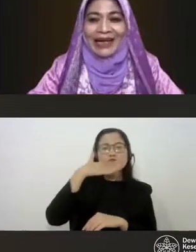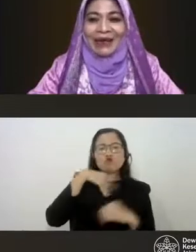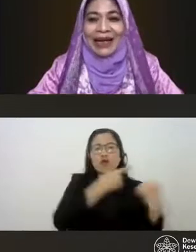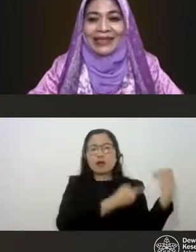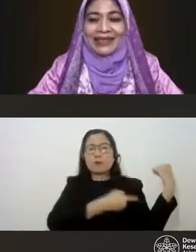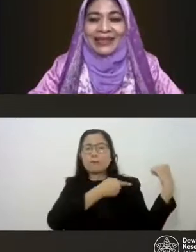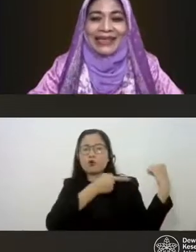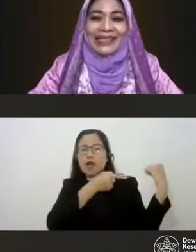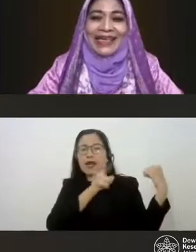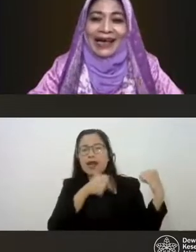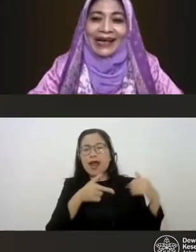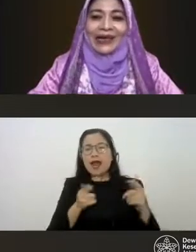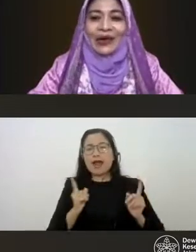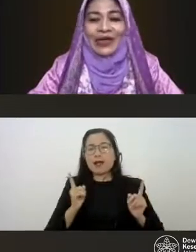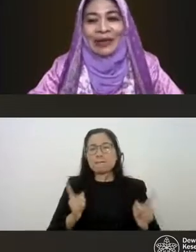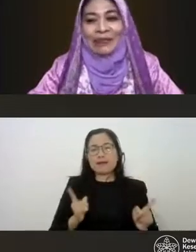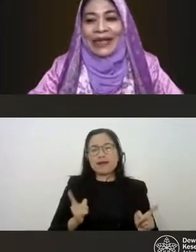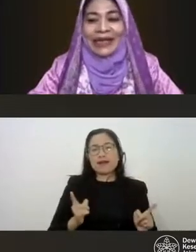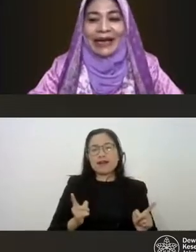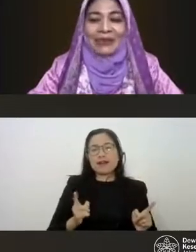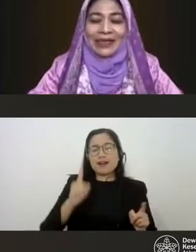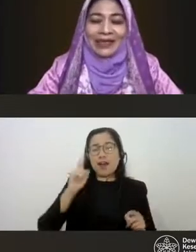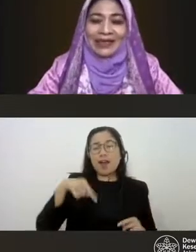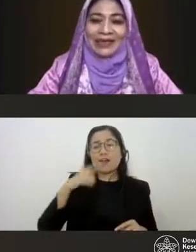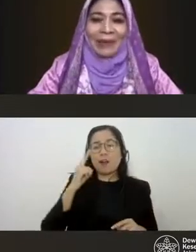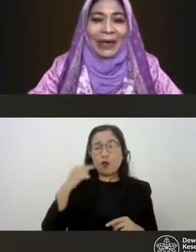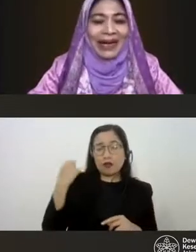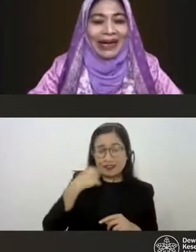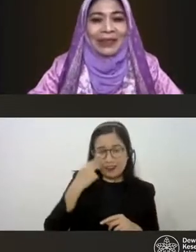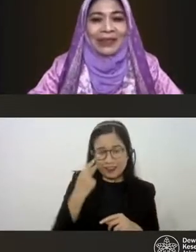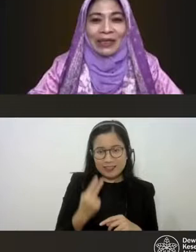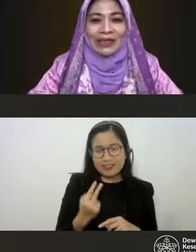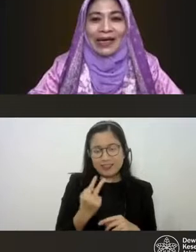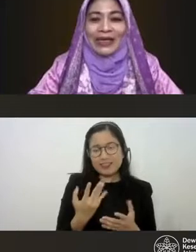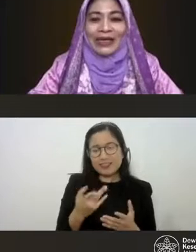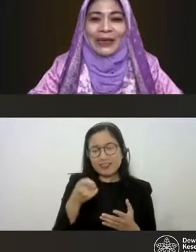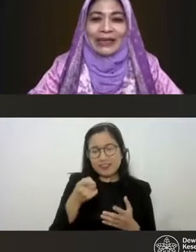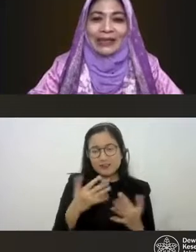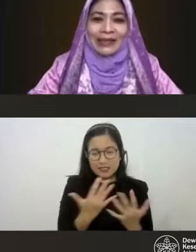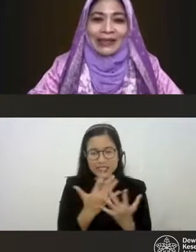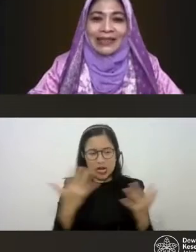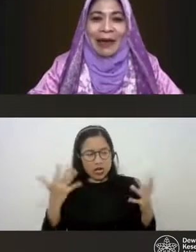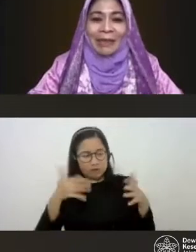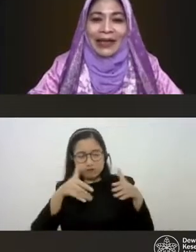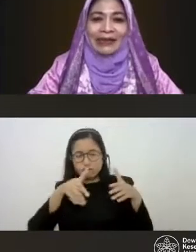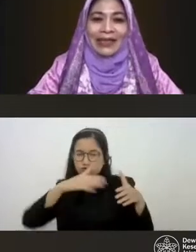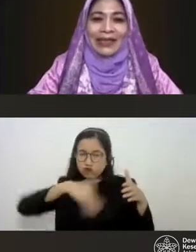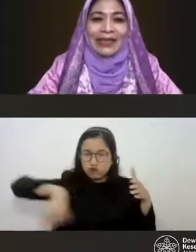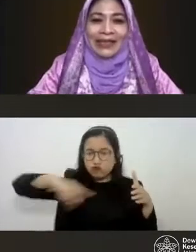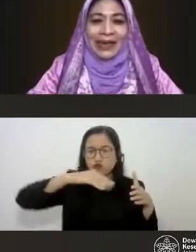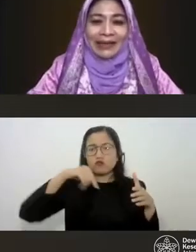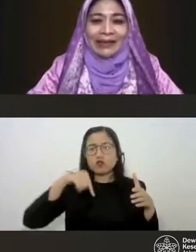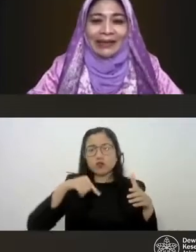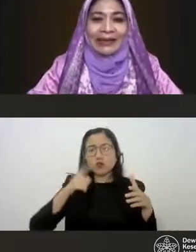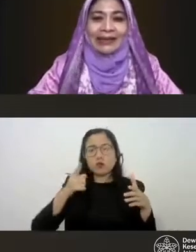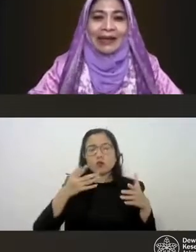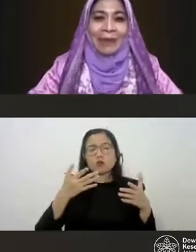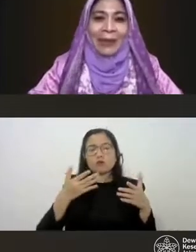dalam bidang keagamaan. Jadi tidak heran kalau kita melihat dalam masyarakat luas siapa yang